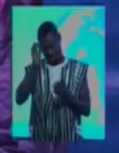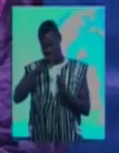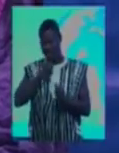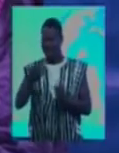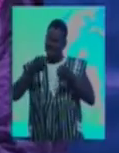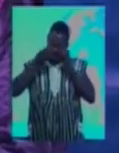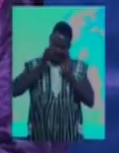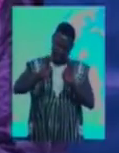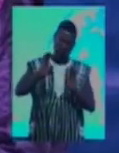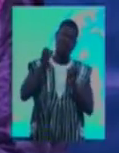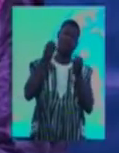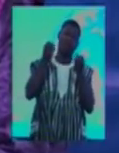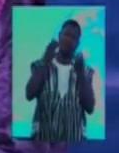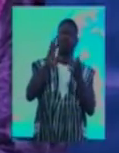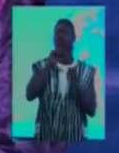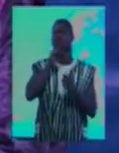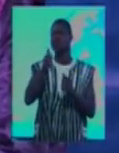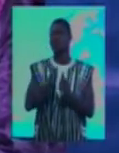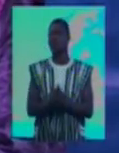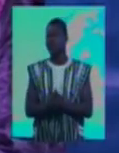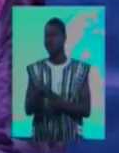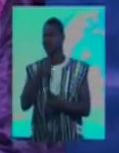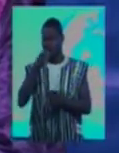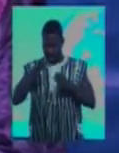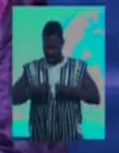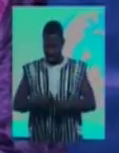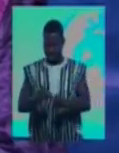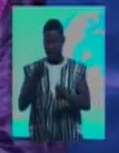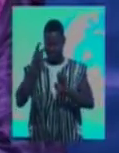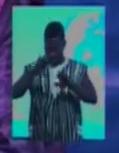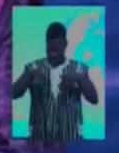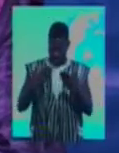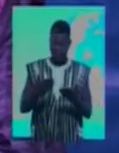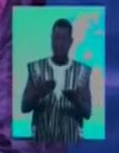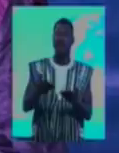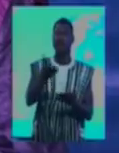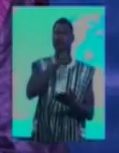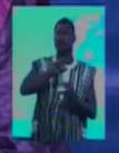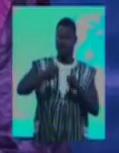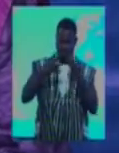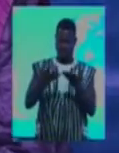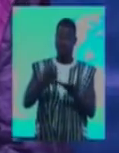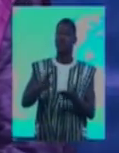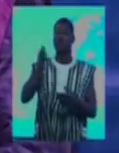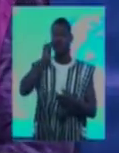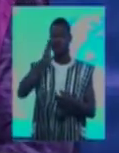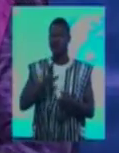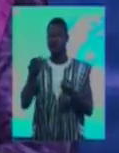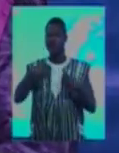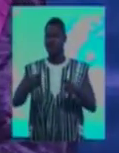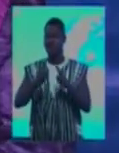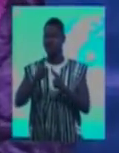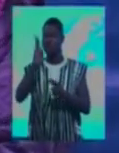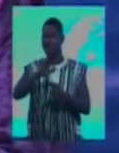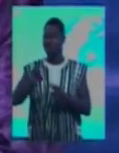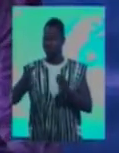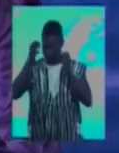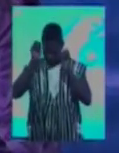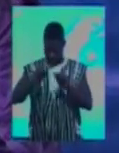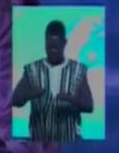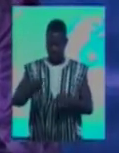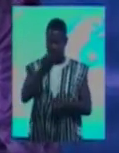je me suis dit, il faut peut-être que j'essaye de voir combien de femmes au Burkina Faso ont déjà